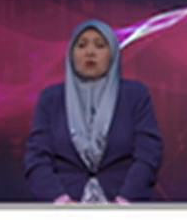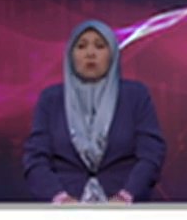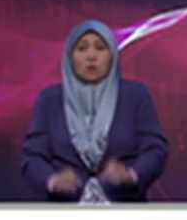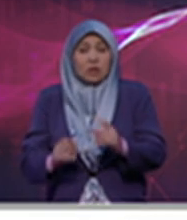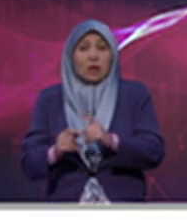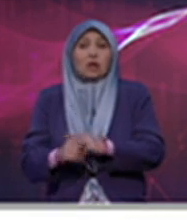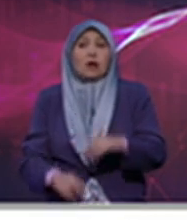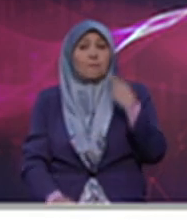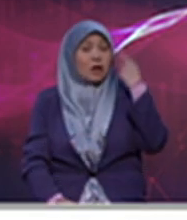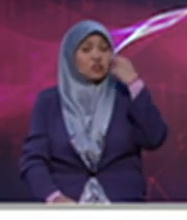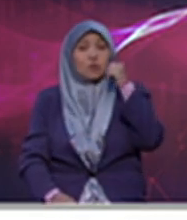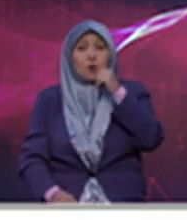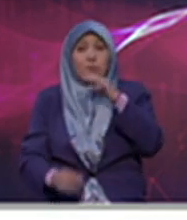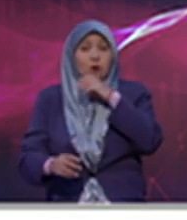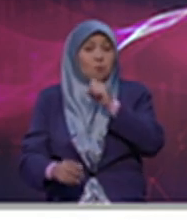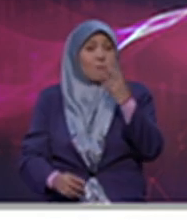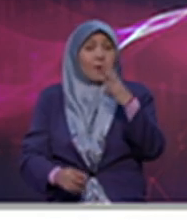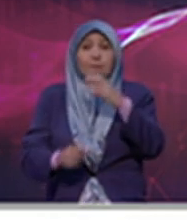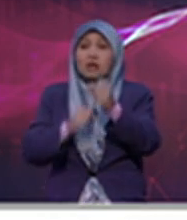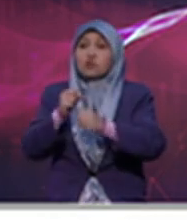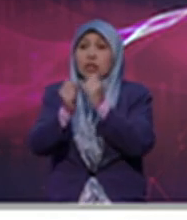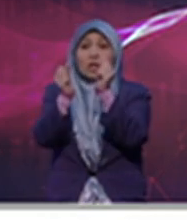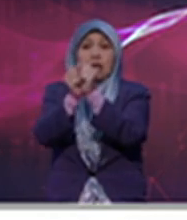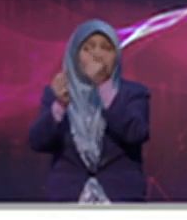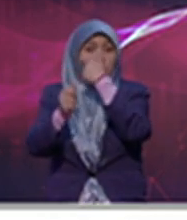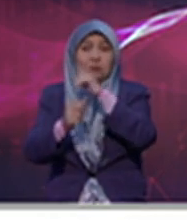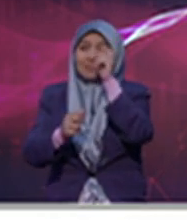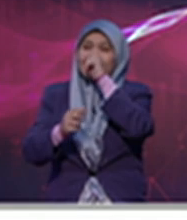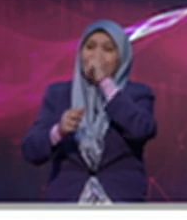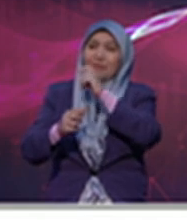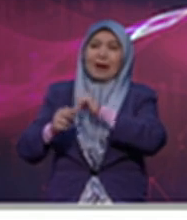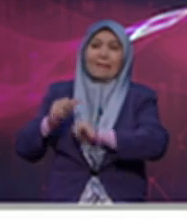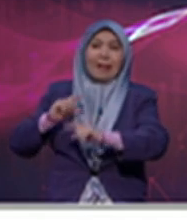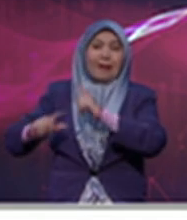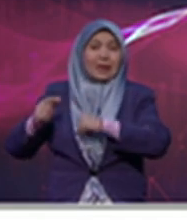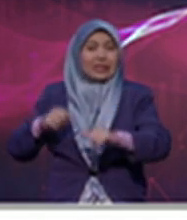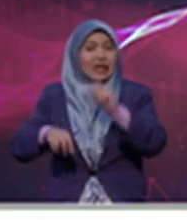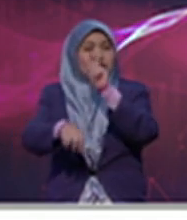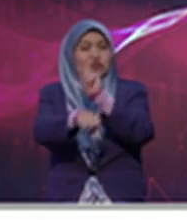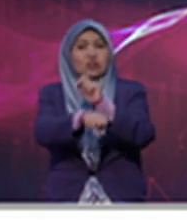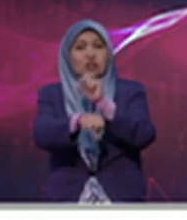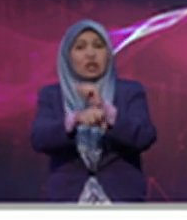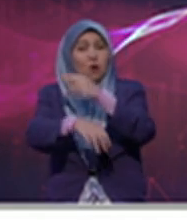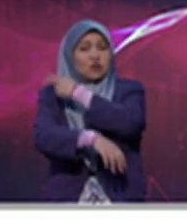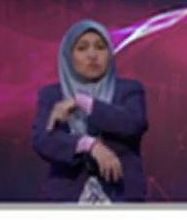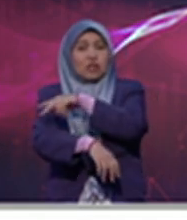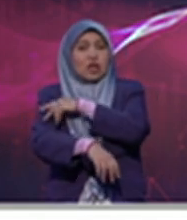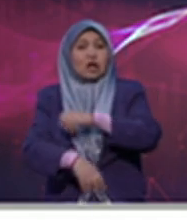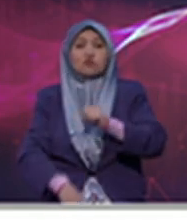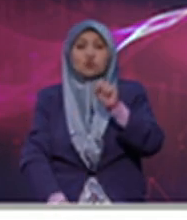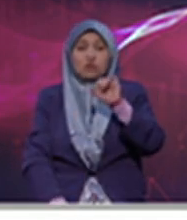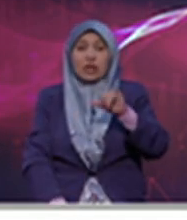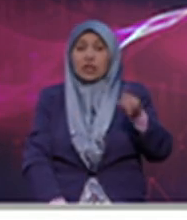Dan ini pula remaja perempuan berusia 14 tahun yang ditahan kerana menyamar sebagai petugas di Hospital Sultan Idris